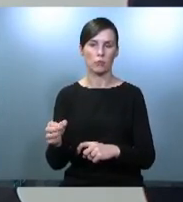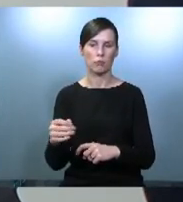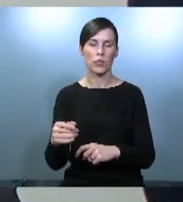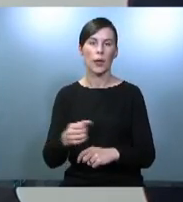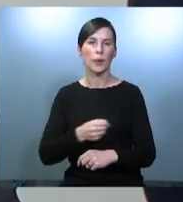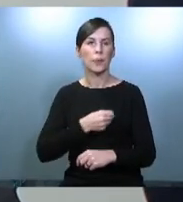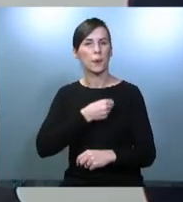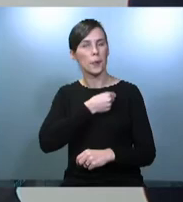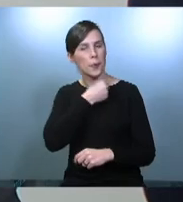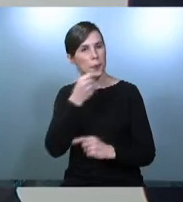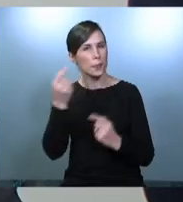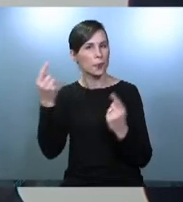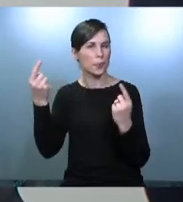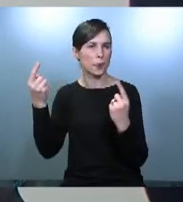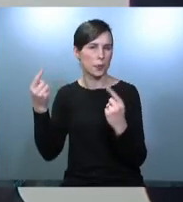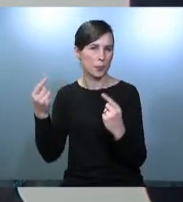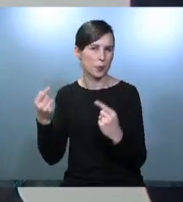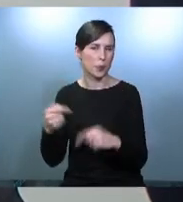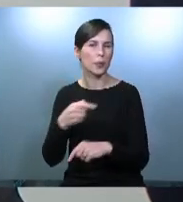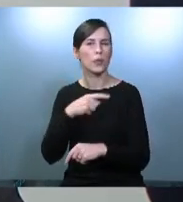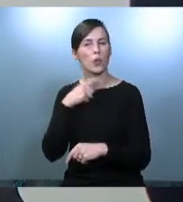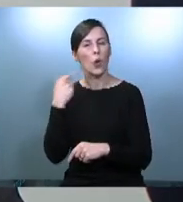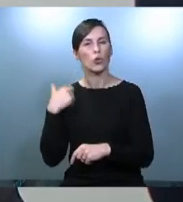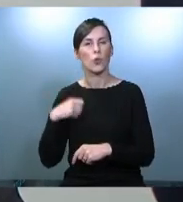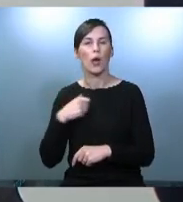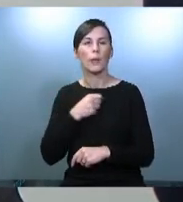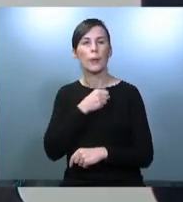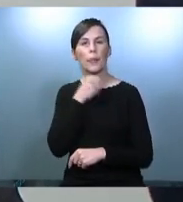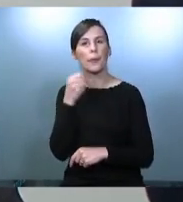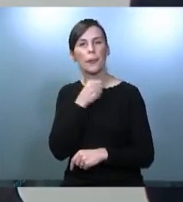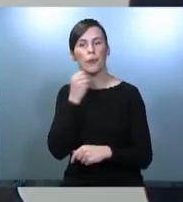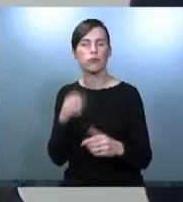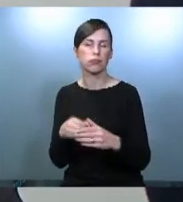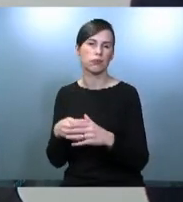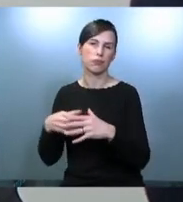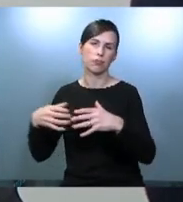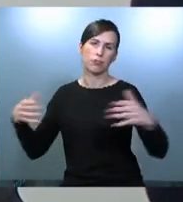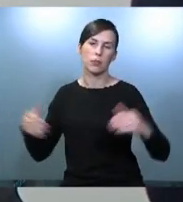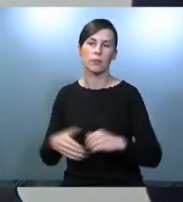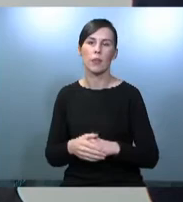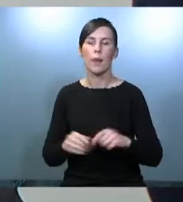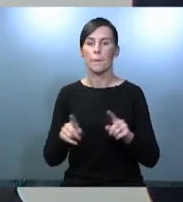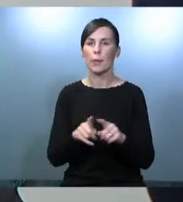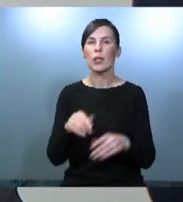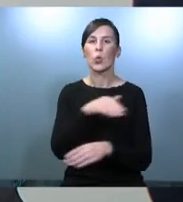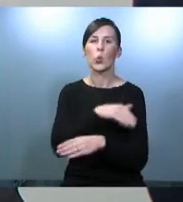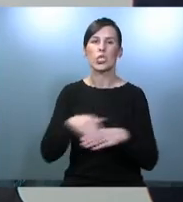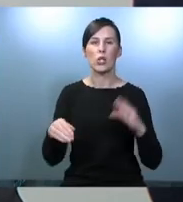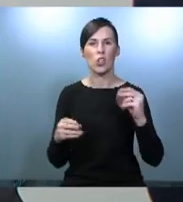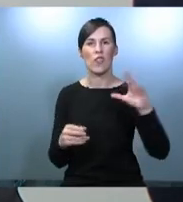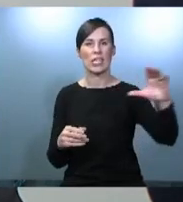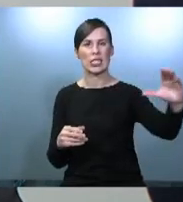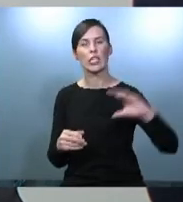senstančių rajonų Lietuvoje. Iš to išplaukė ir daugybė kitų problemų. Tai ir užsienio investicijų mažėjimas,